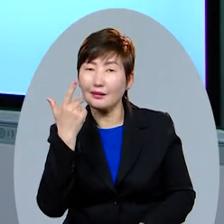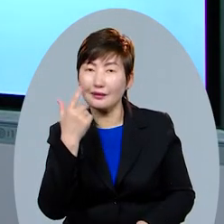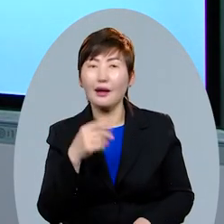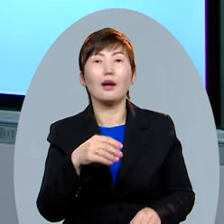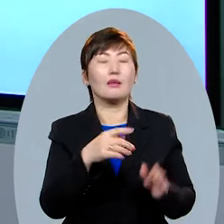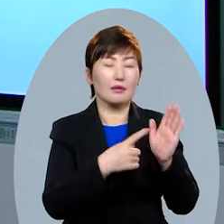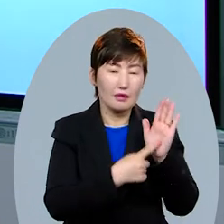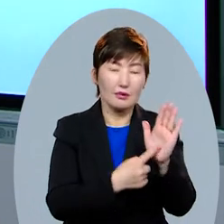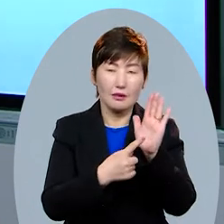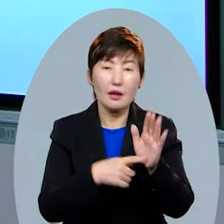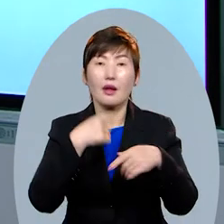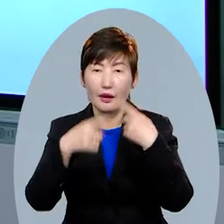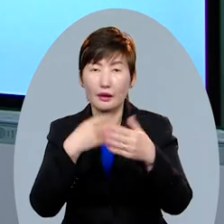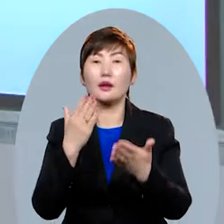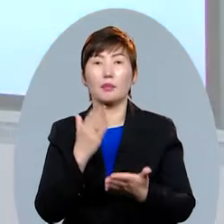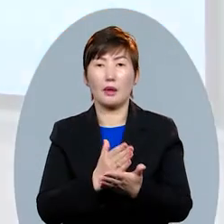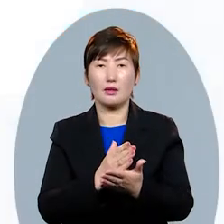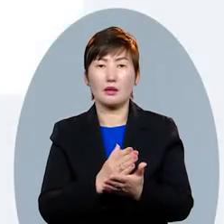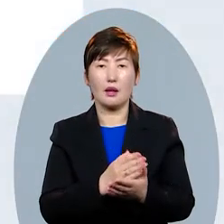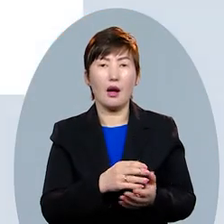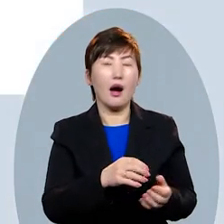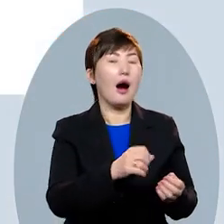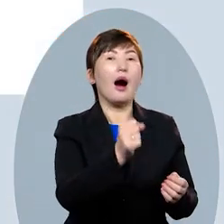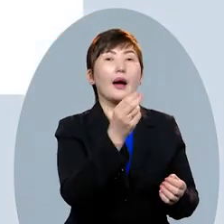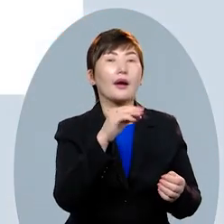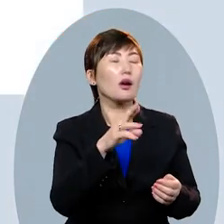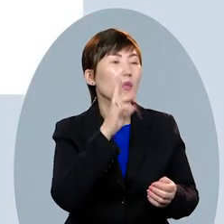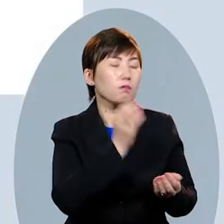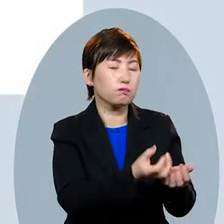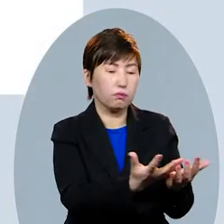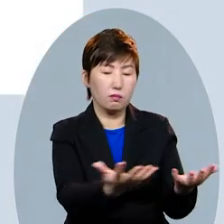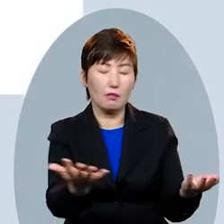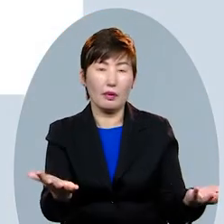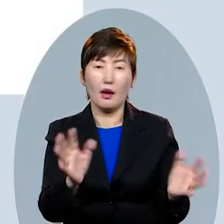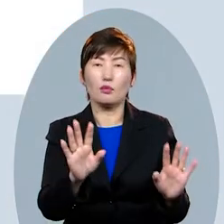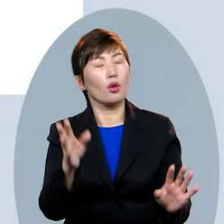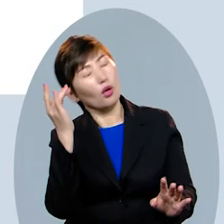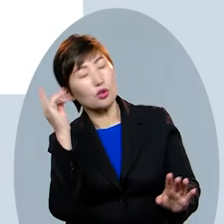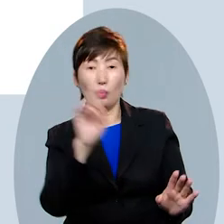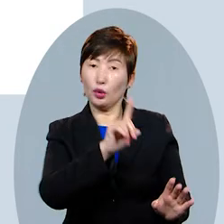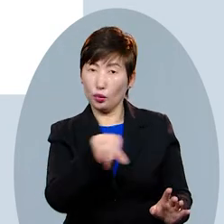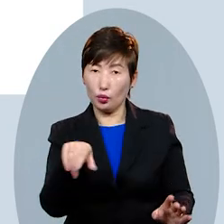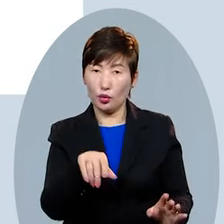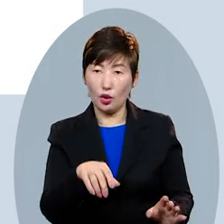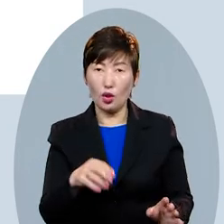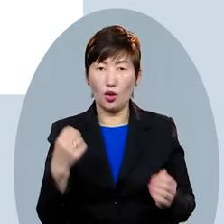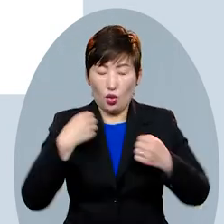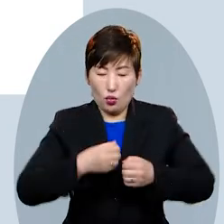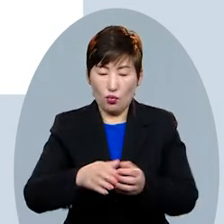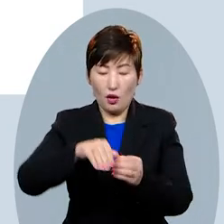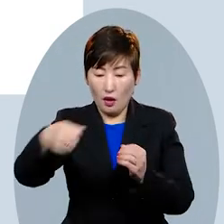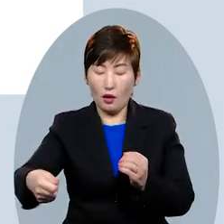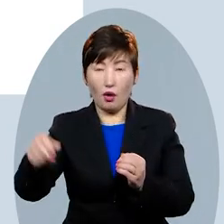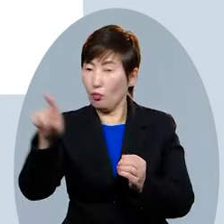ухааруулж ойлгуулдаг байсан. За жишээлбэл аяг өрүүлж хонуулдаггүй, өрөн дорно, цүнхний ам онгорхоо орхидаггүй,